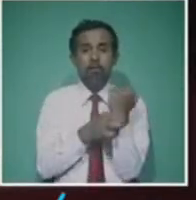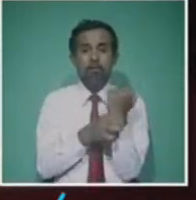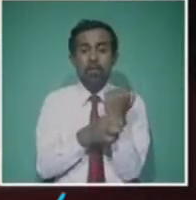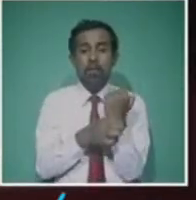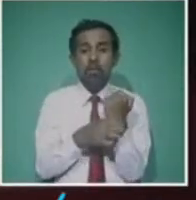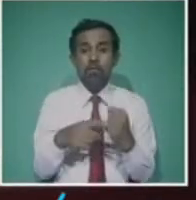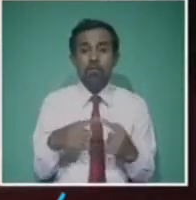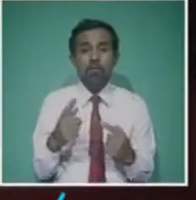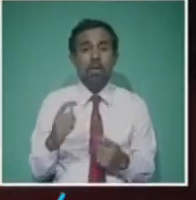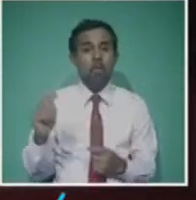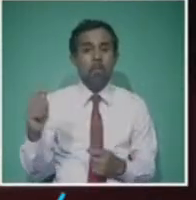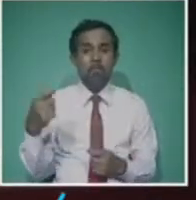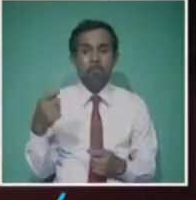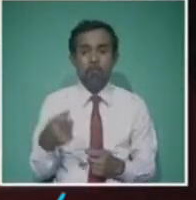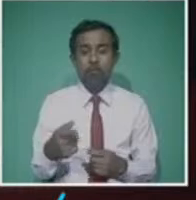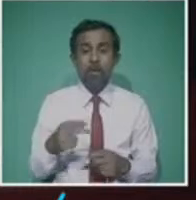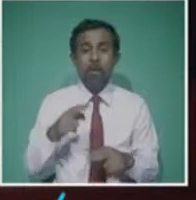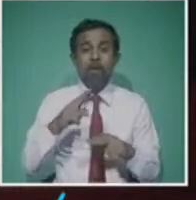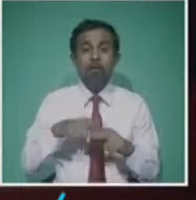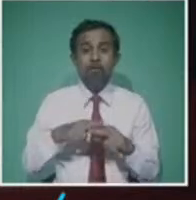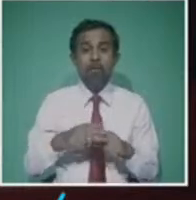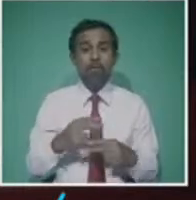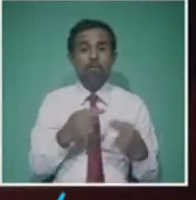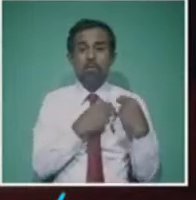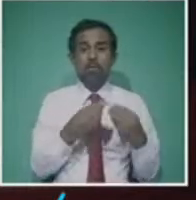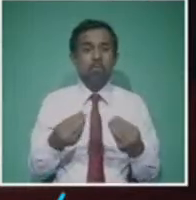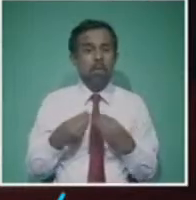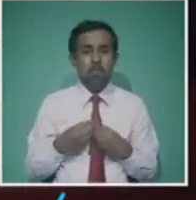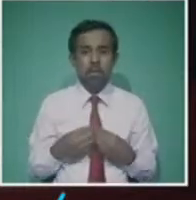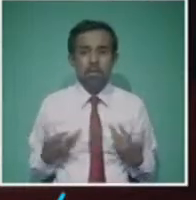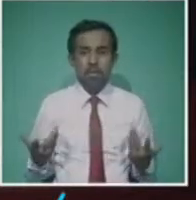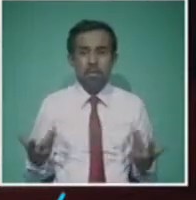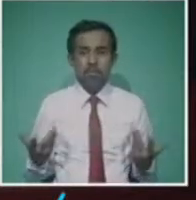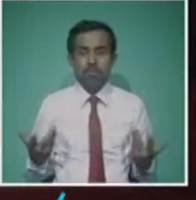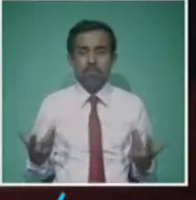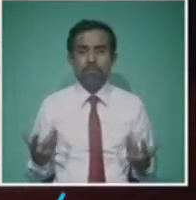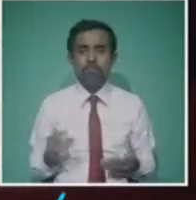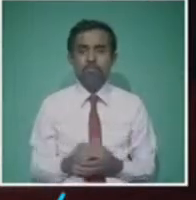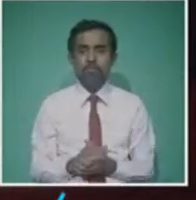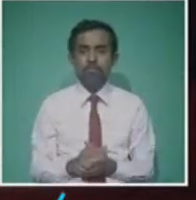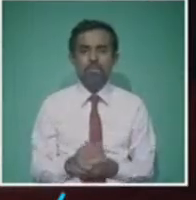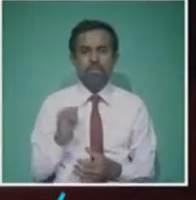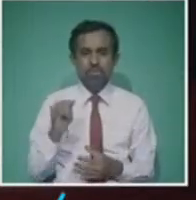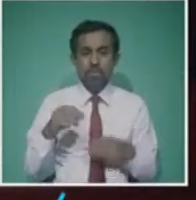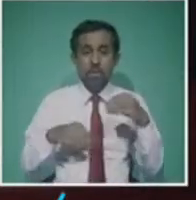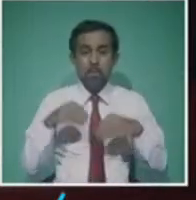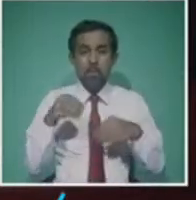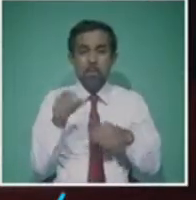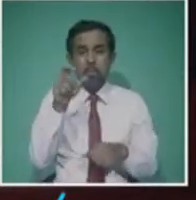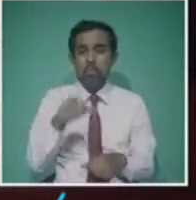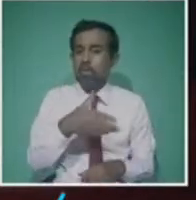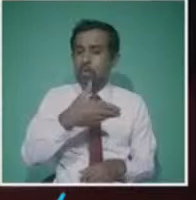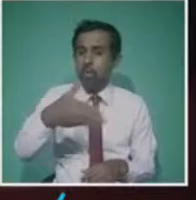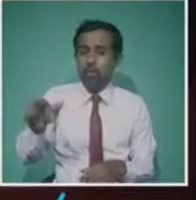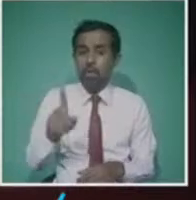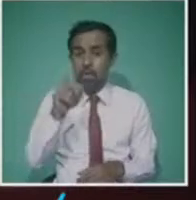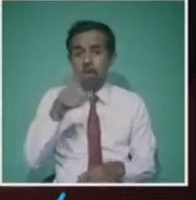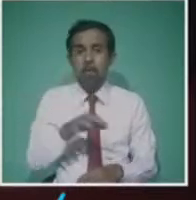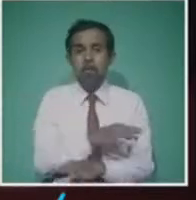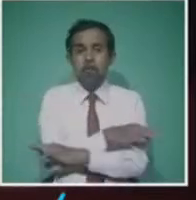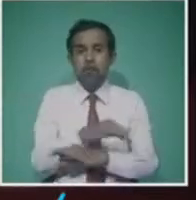වරප්‍රසාදයක්වත් වැටුපක්වත් ෆීල්ඩ් මාෂල් තනතුර ලැබෙන්නේ නැති වගේ මම මතක් කරන්න ඕනේ. දූෂිත දේශපාලුවන් එළුවීමට ඇති එකම